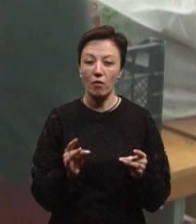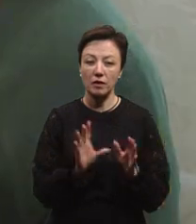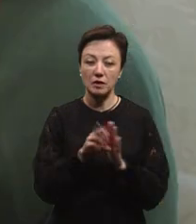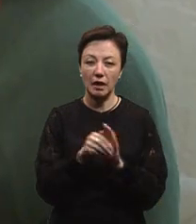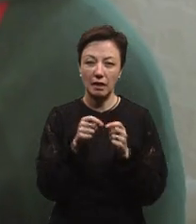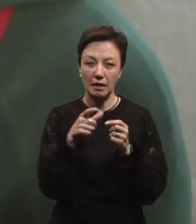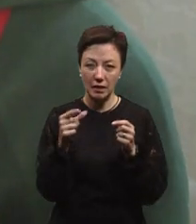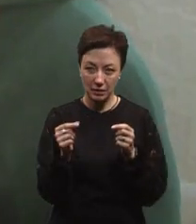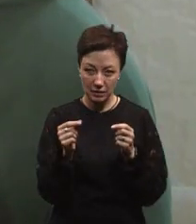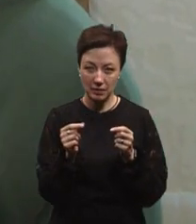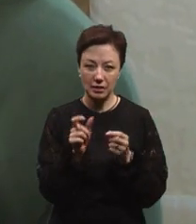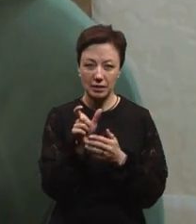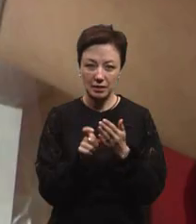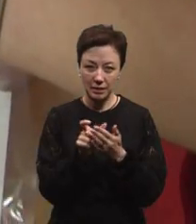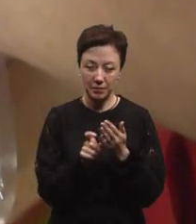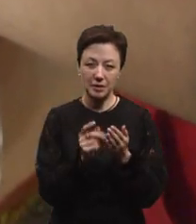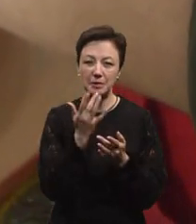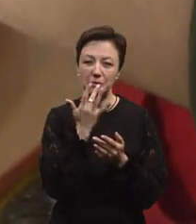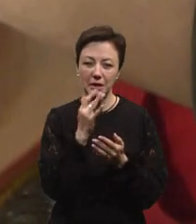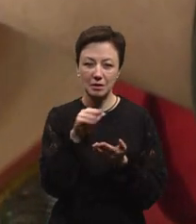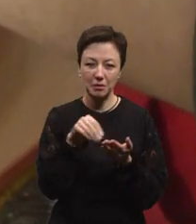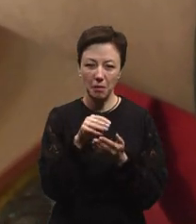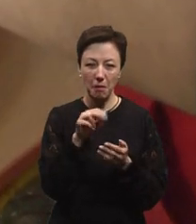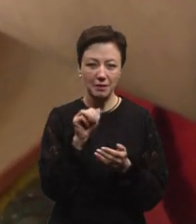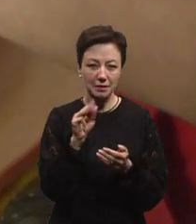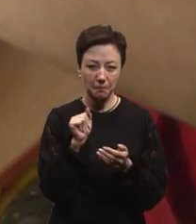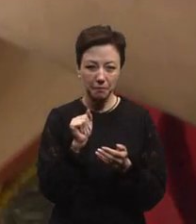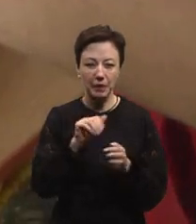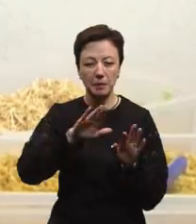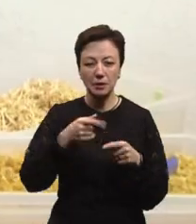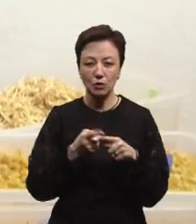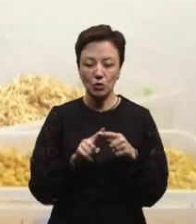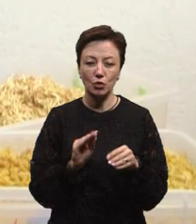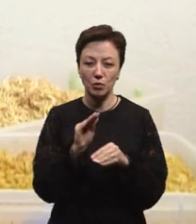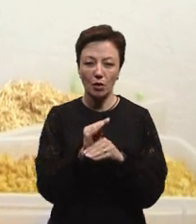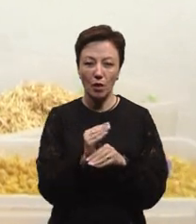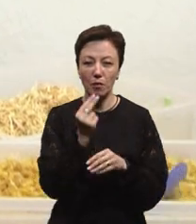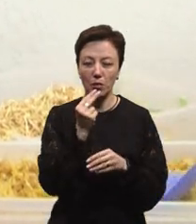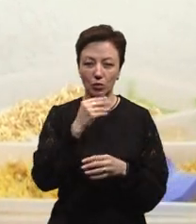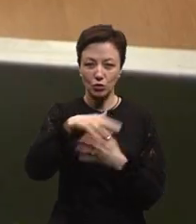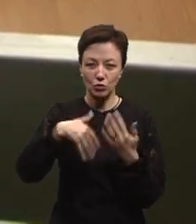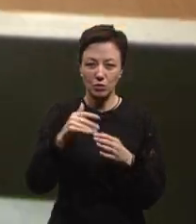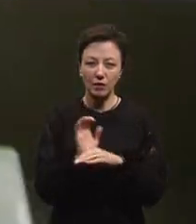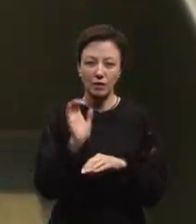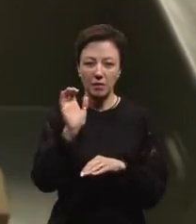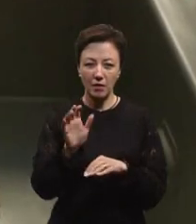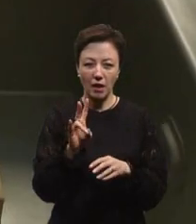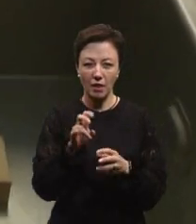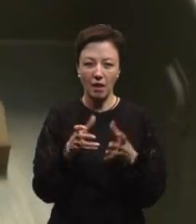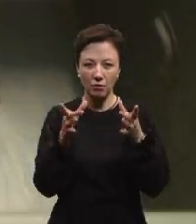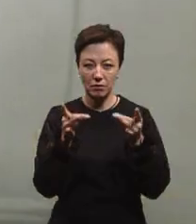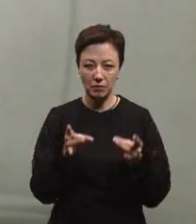кладелист з рецептом пакетик зі спеціями і томатною пастою після чого додає продуктову суміш і відправляє набір на